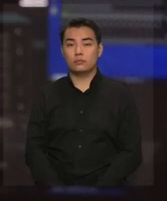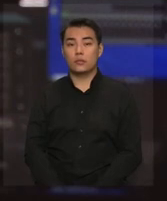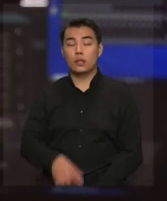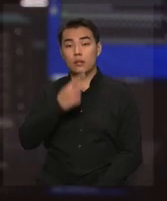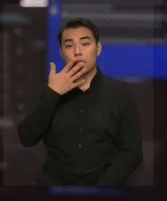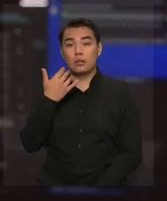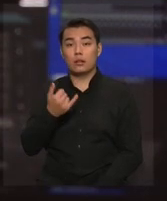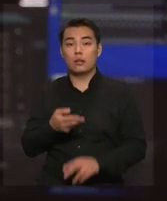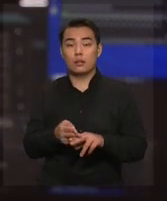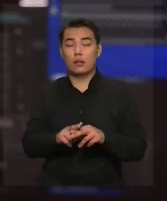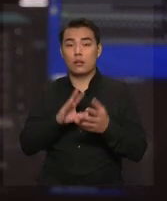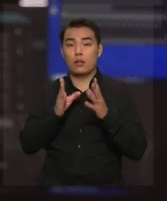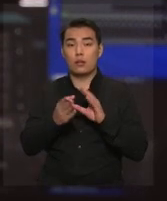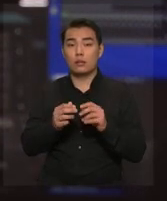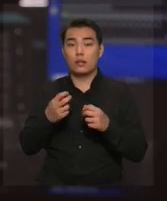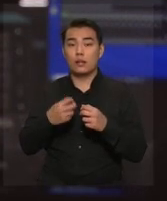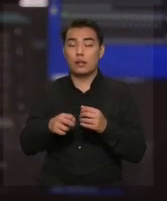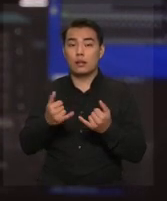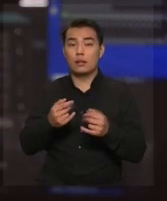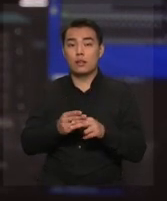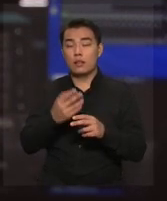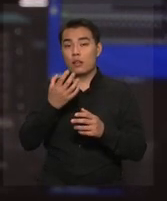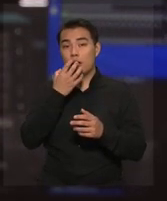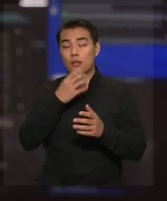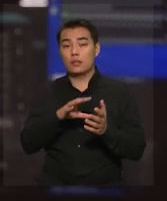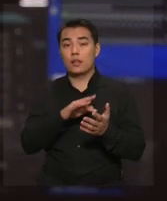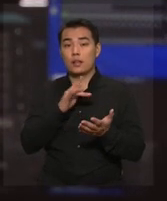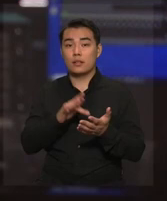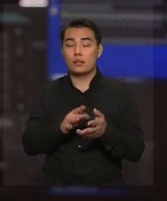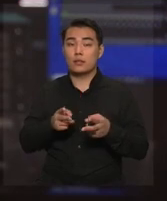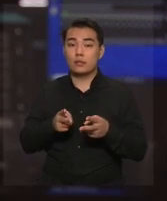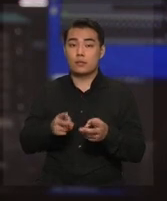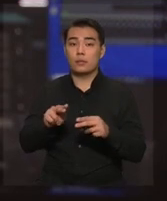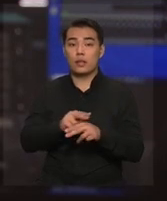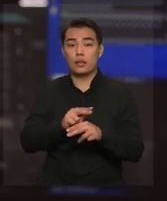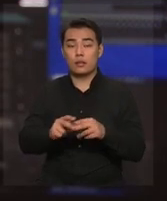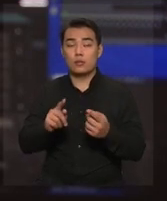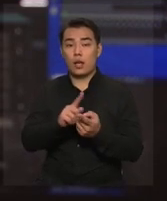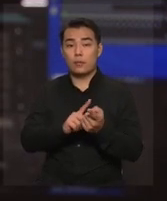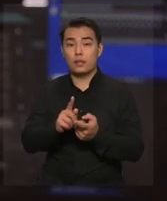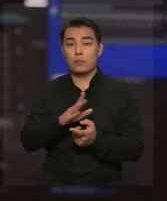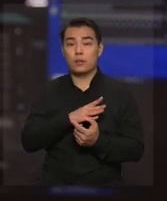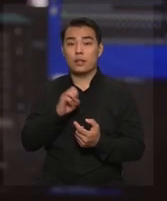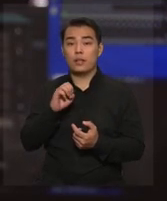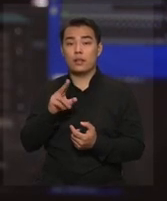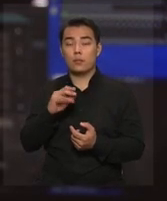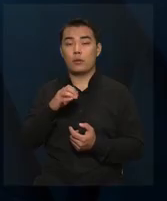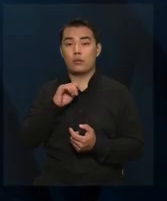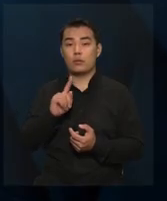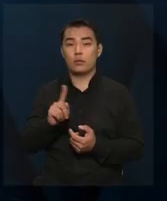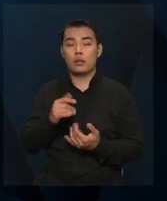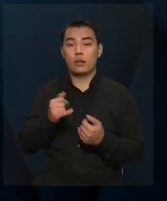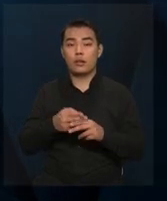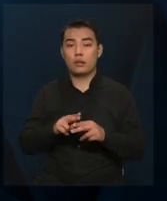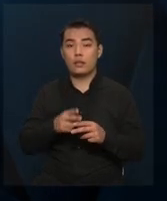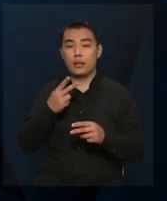Биыл әбден тозып, қаусап тұрған ондаған жылы орталығы жөнделді. Қазандығы ауысып, жабдығы жаңарды. Мысалы, 2 электр